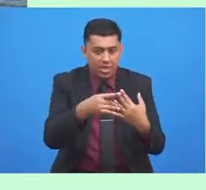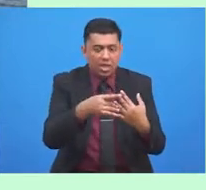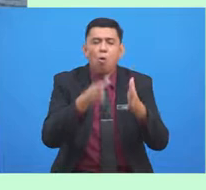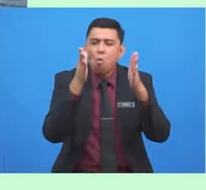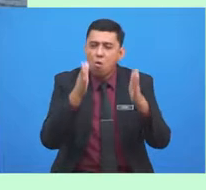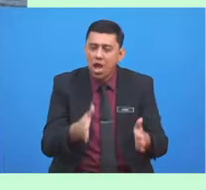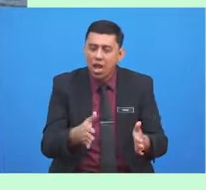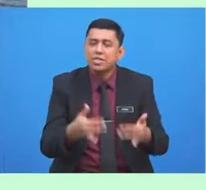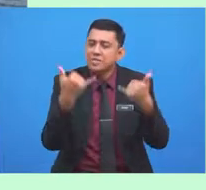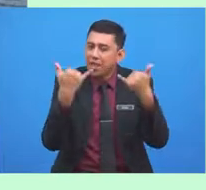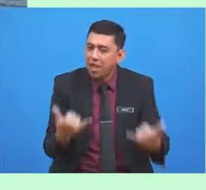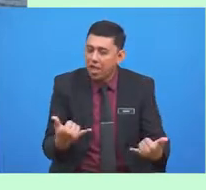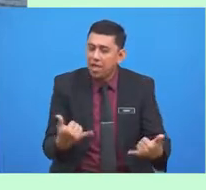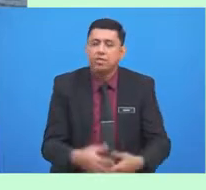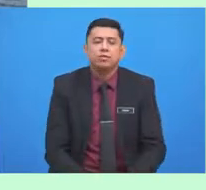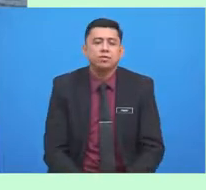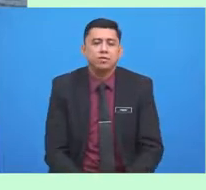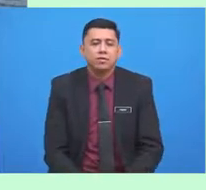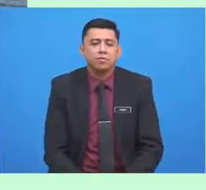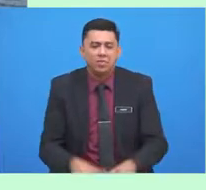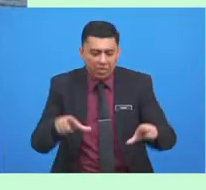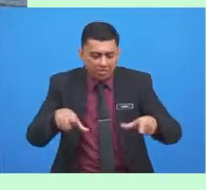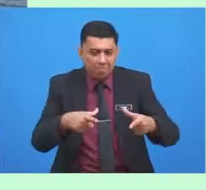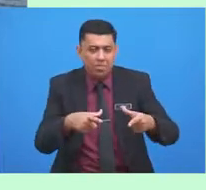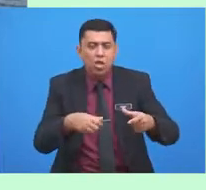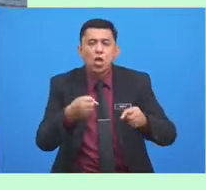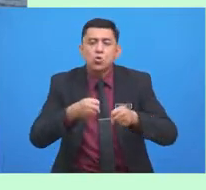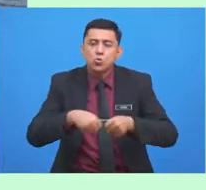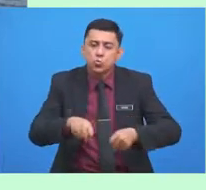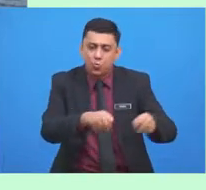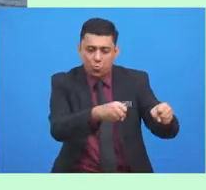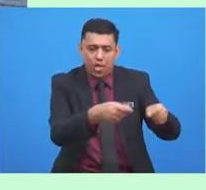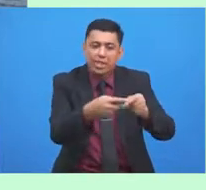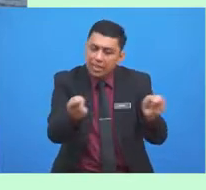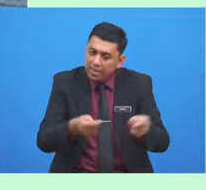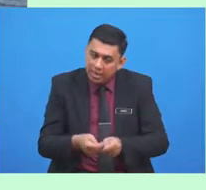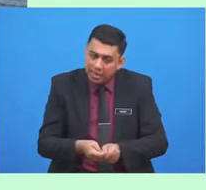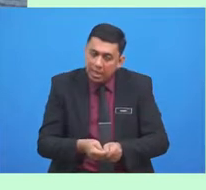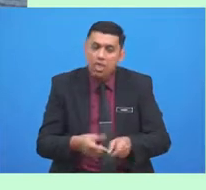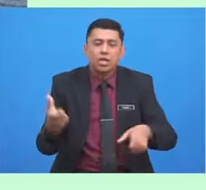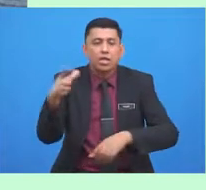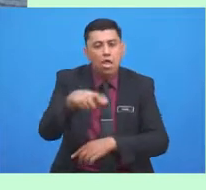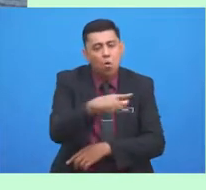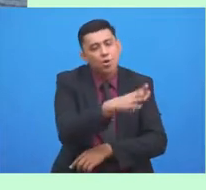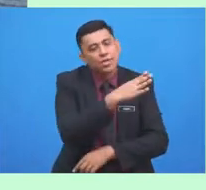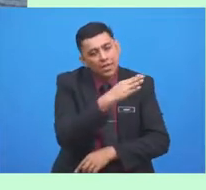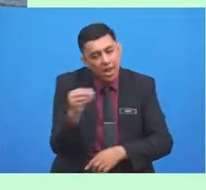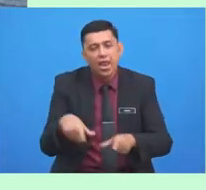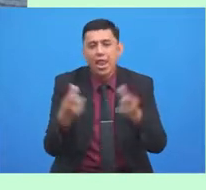kini. Antara kawasan badan air yang terlibat seperti sungai, tasik, laut dan